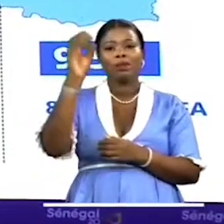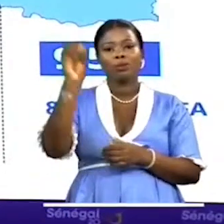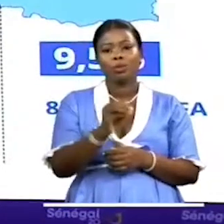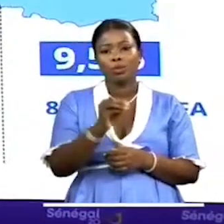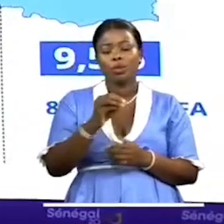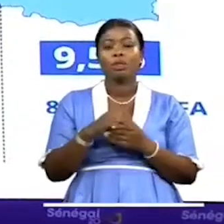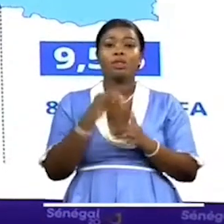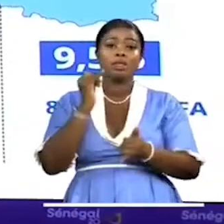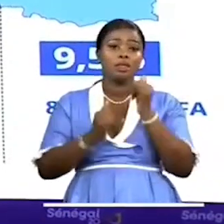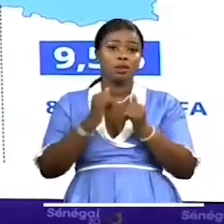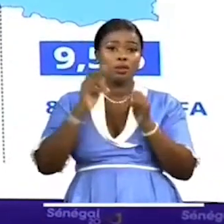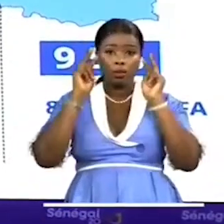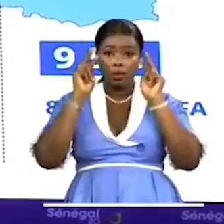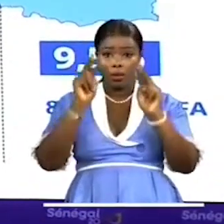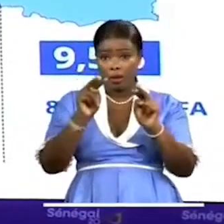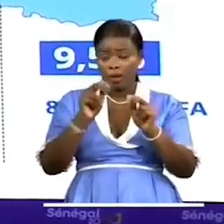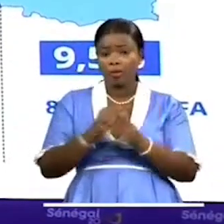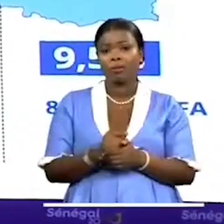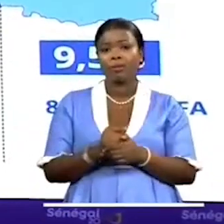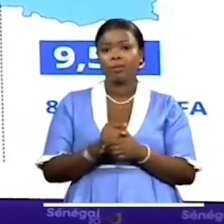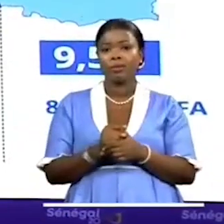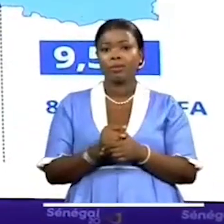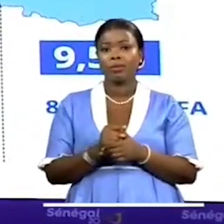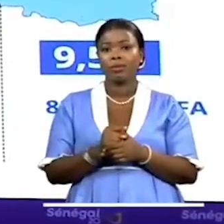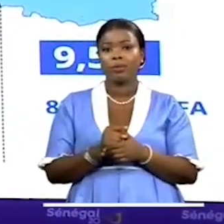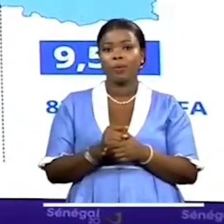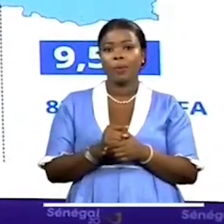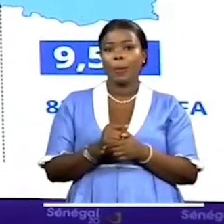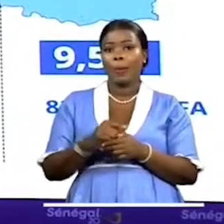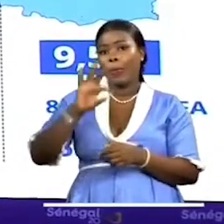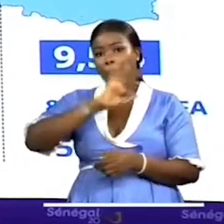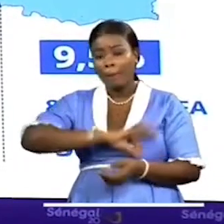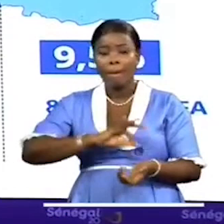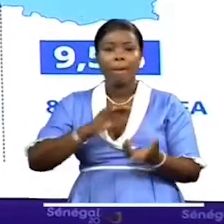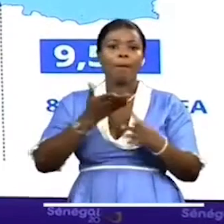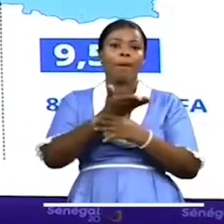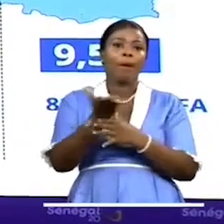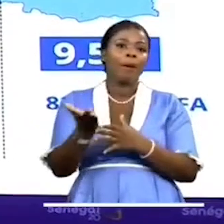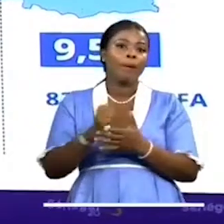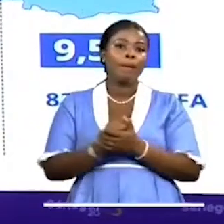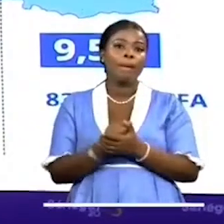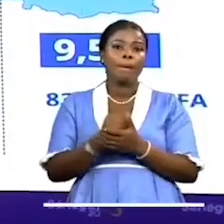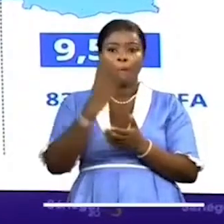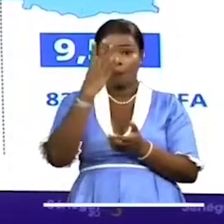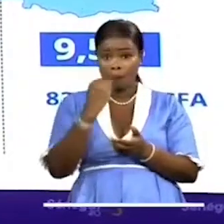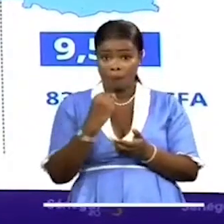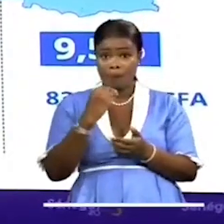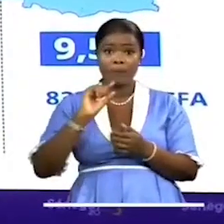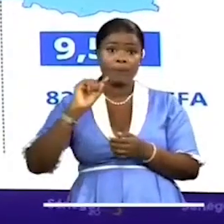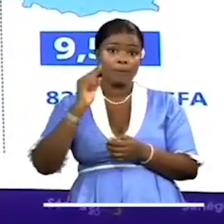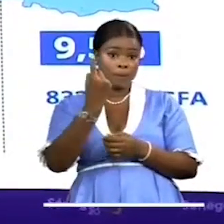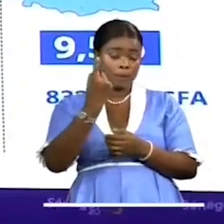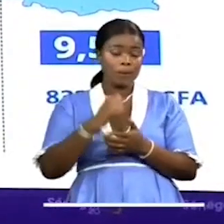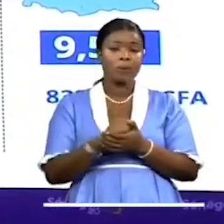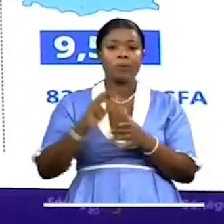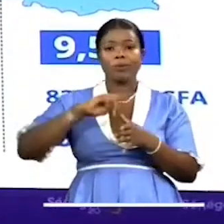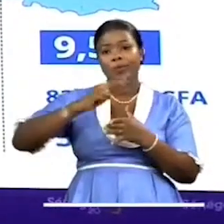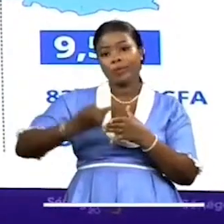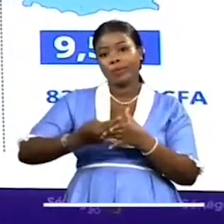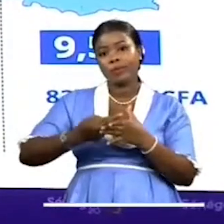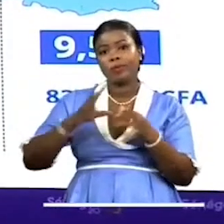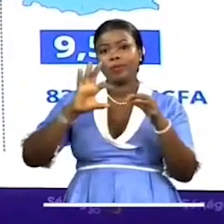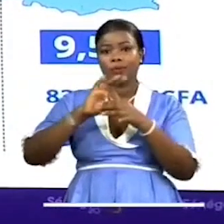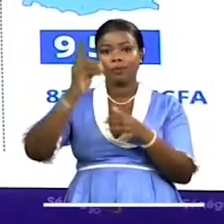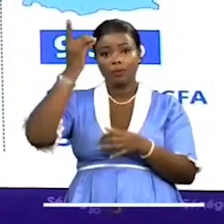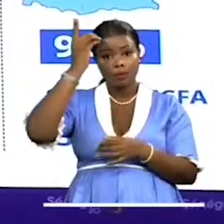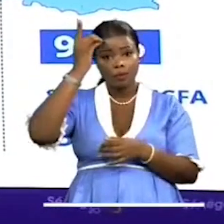si on regarde également c'est toujours dans la dans les disparités le revenu par habitant au niveau de la seule région de Dakar nous en sommes à